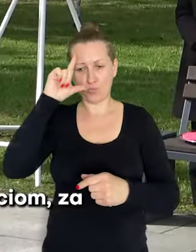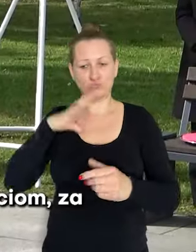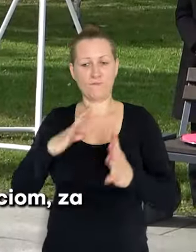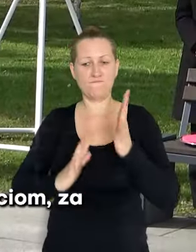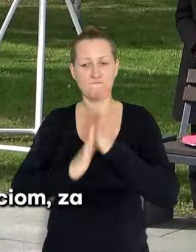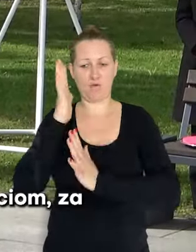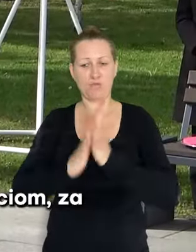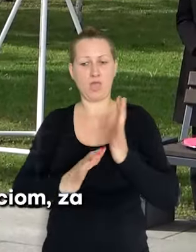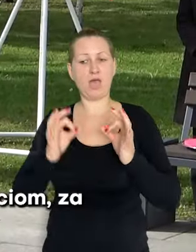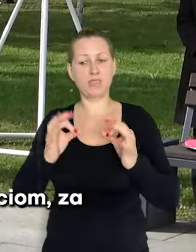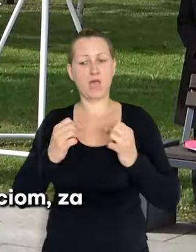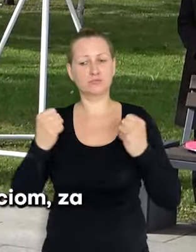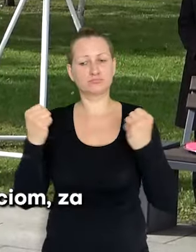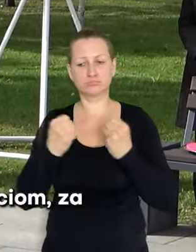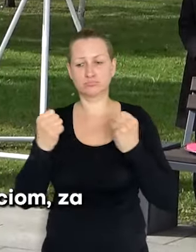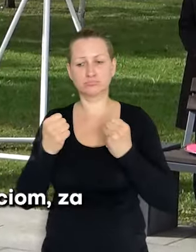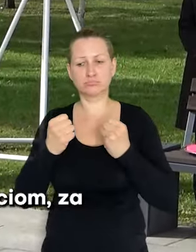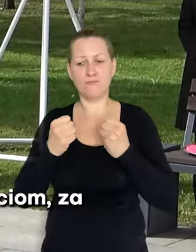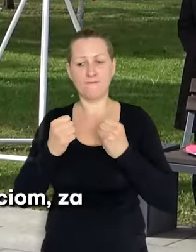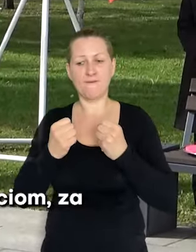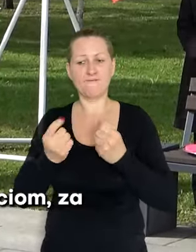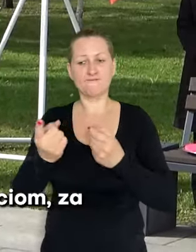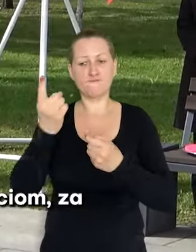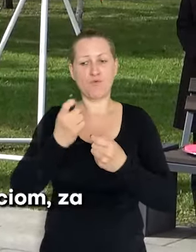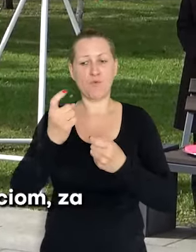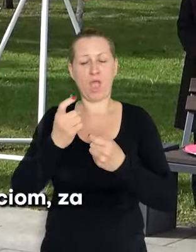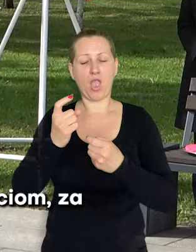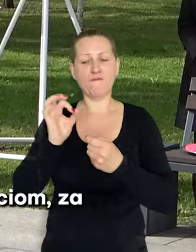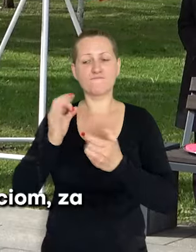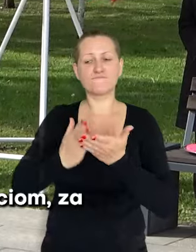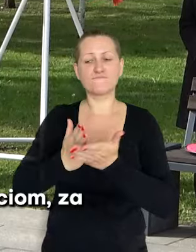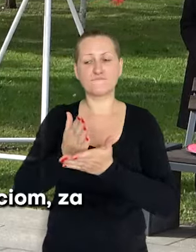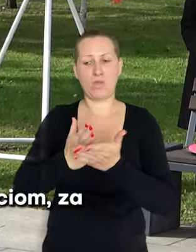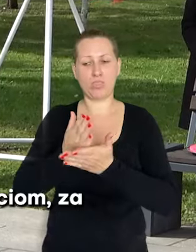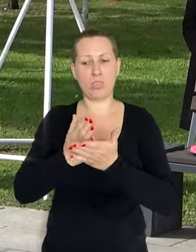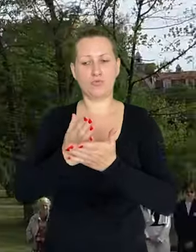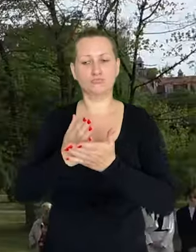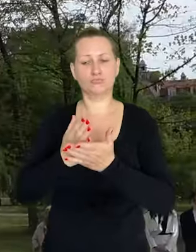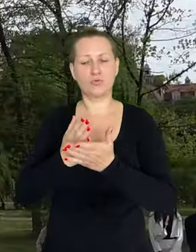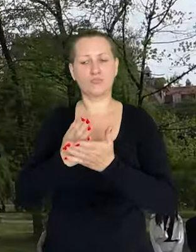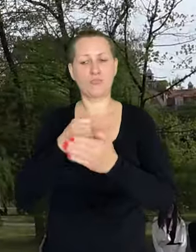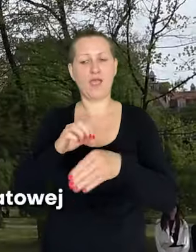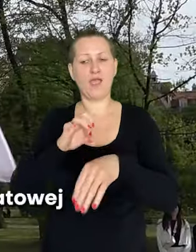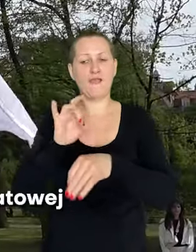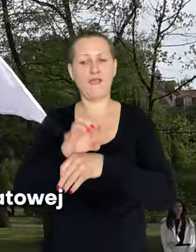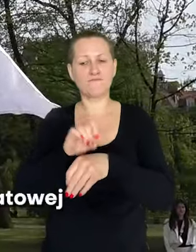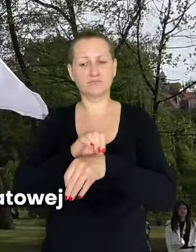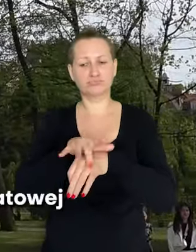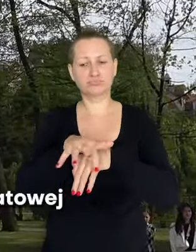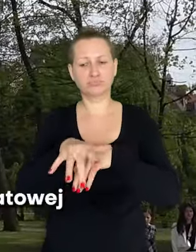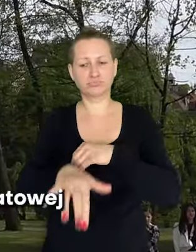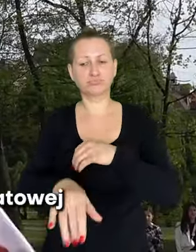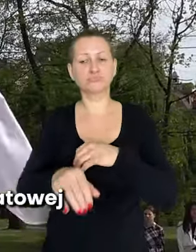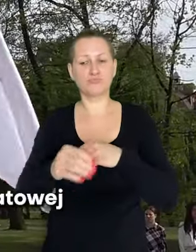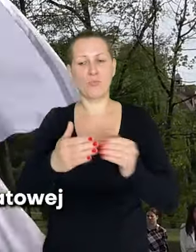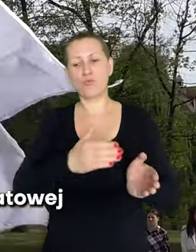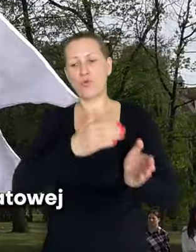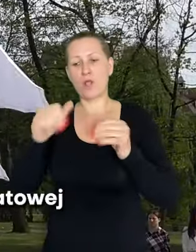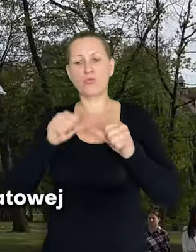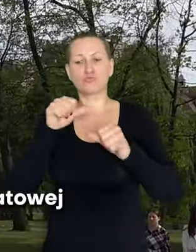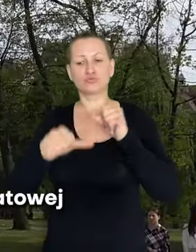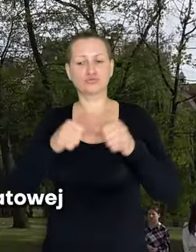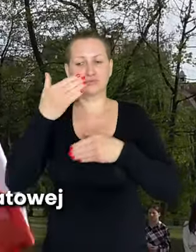teraz z całą mocą wołają o wierność wartościom, za które przelewali krew. W kolejną rocznicę zakończenia II